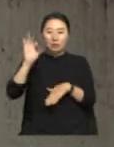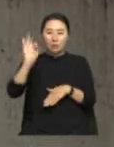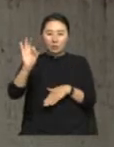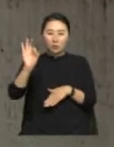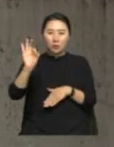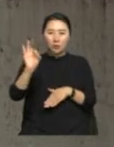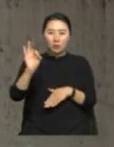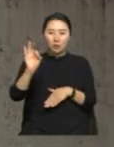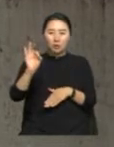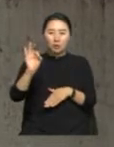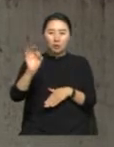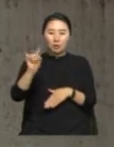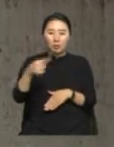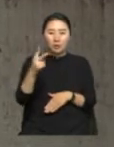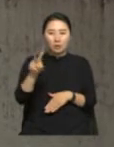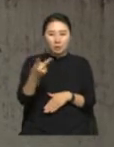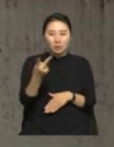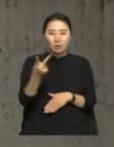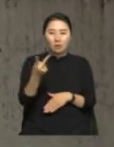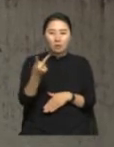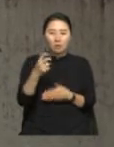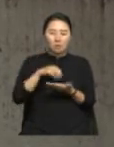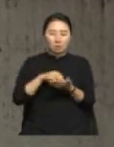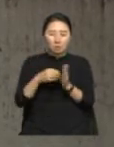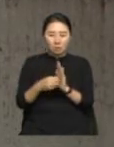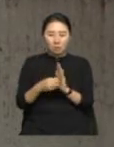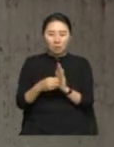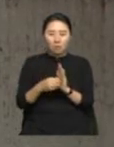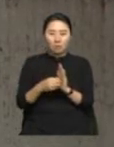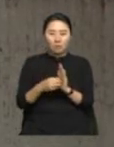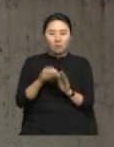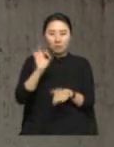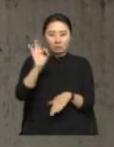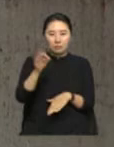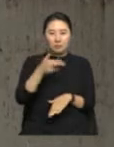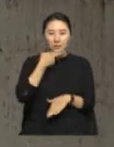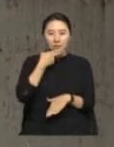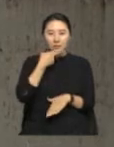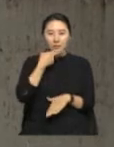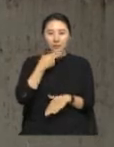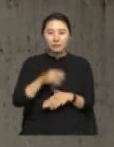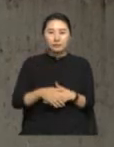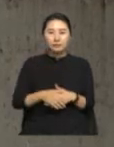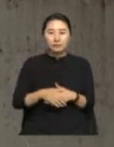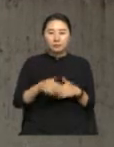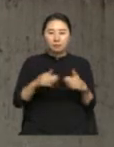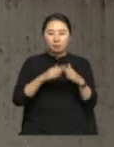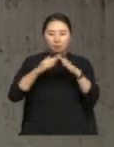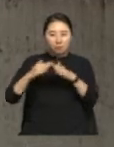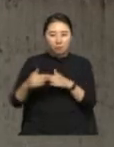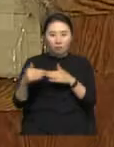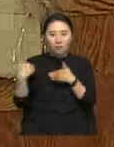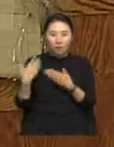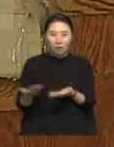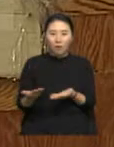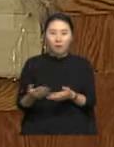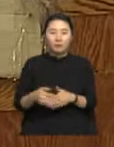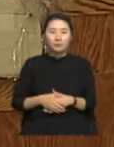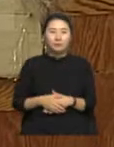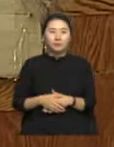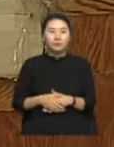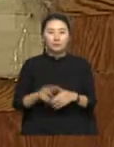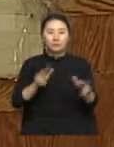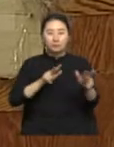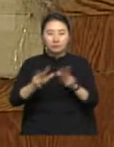돈이 얼마냐. 요새 1, 200만 2, 300만 원이다. 그러면 그 비용도 없다. 그러면 길바닥에 내놓을 수 있느냐.